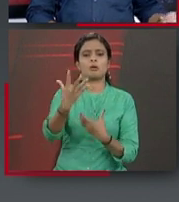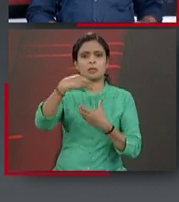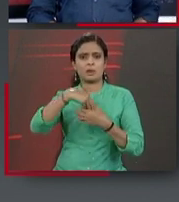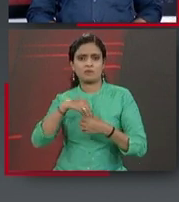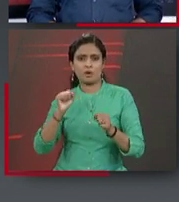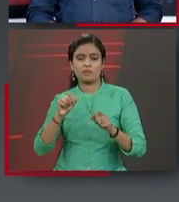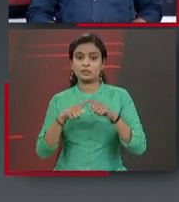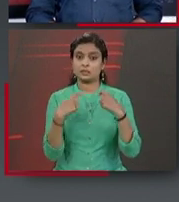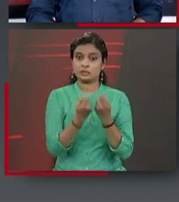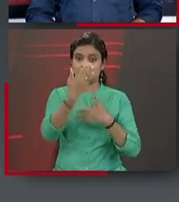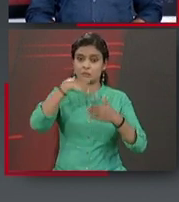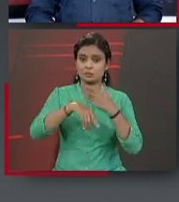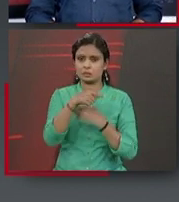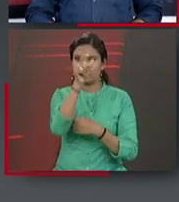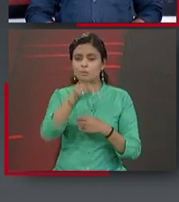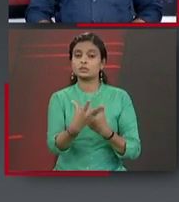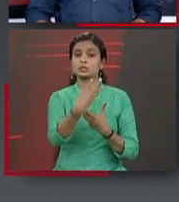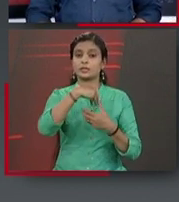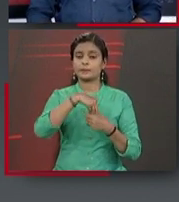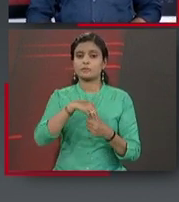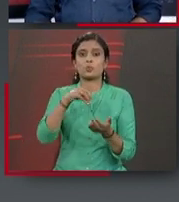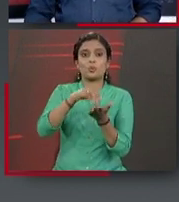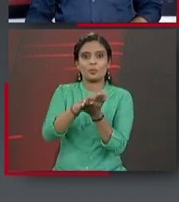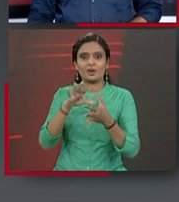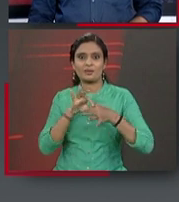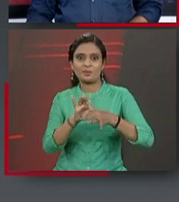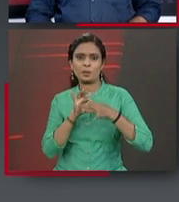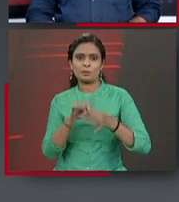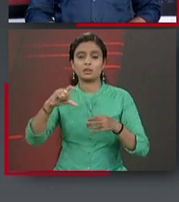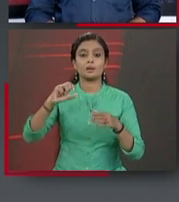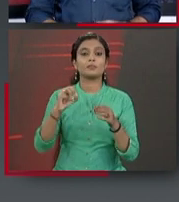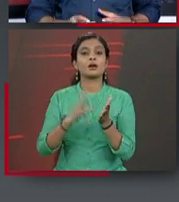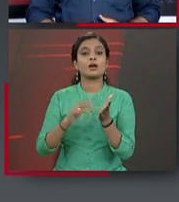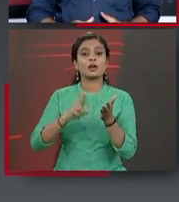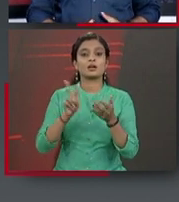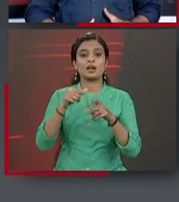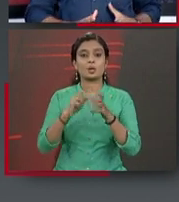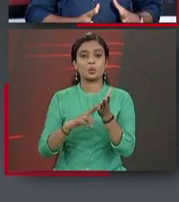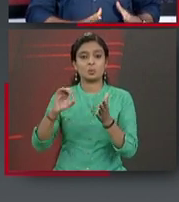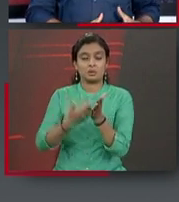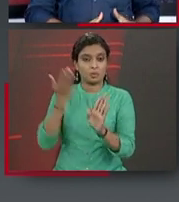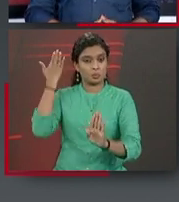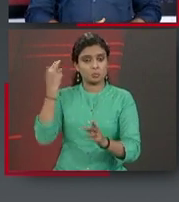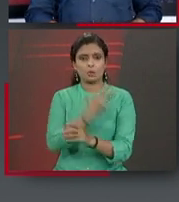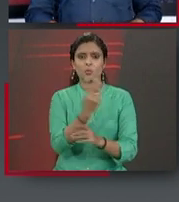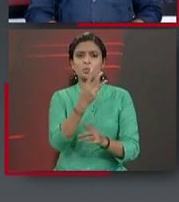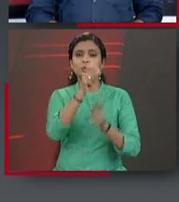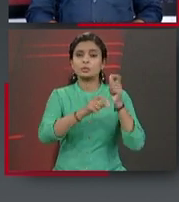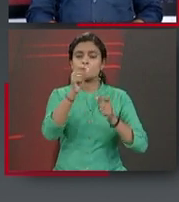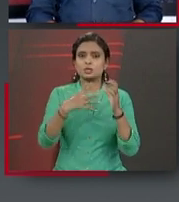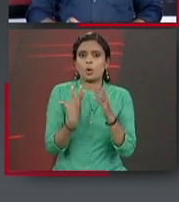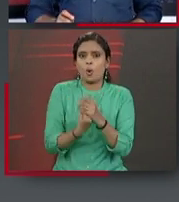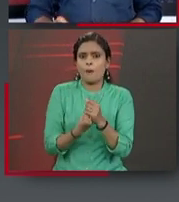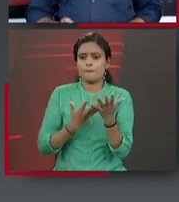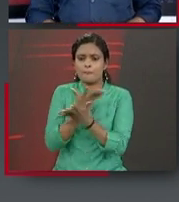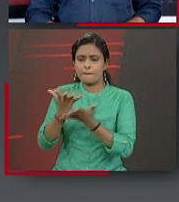അന്വേഷണ കമ്മീഷന്റെ കൺവീനർ കൂടിയായിരുന്നു. ഭൂമി ഇടപാടുമായി ബന്ധപ്പെട്ട് അന്വേഷിച്ചതിന്റെ കൺവീനർ കൂടിയായിരുന്നു. അദ്ദേഹത്തിന്റെയും ഈ വൈദികരുടെയും നേതൃത്വത്തിൽ ഒരു ഗൂഢാലോചന നടത്തി.